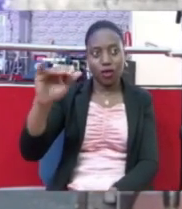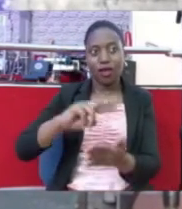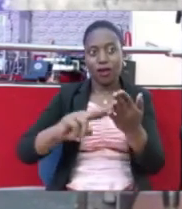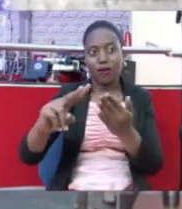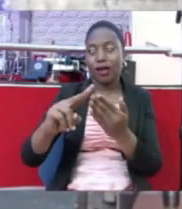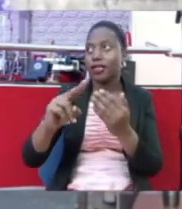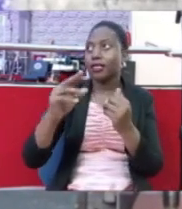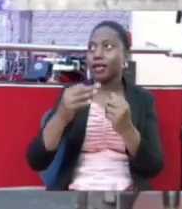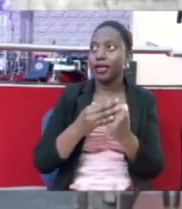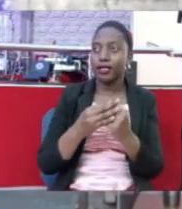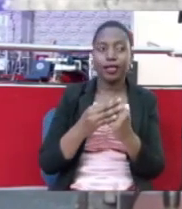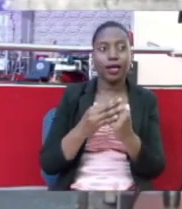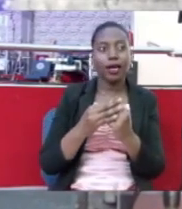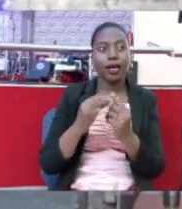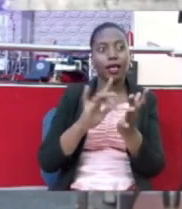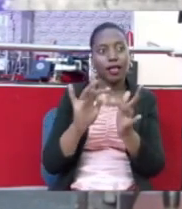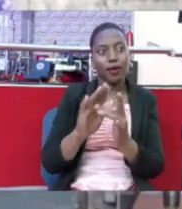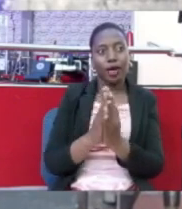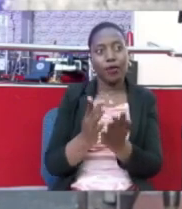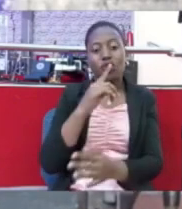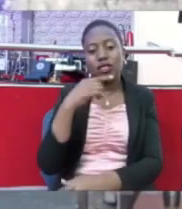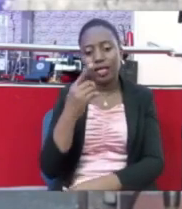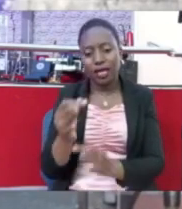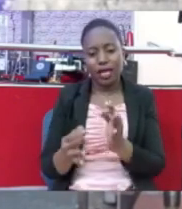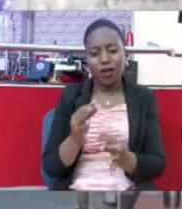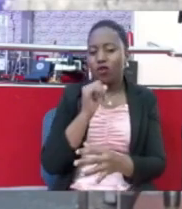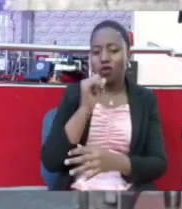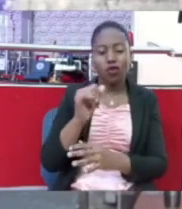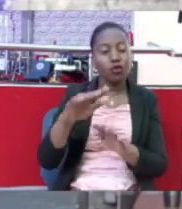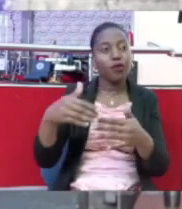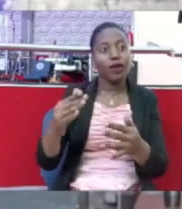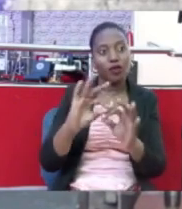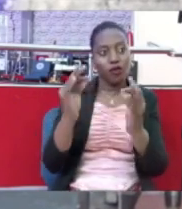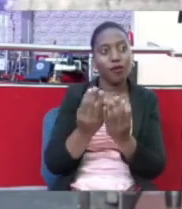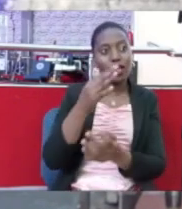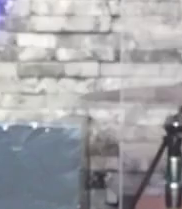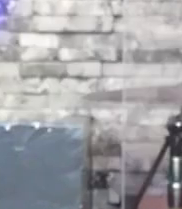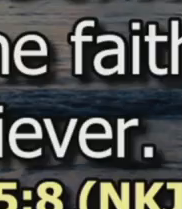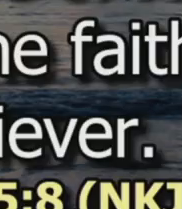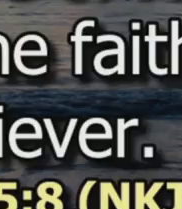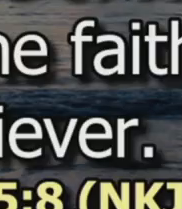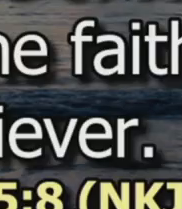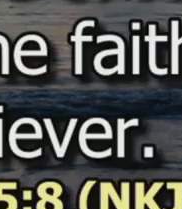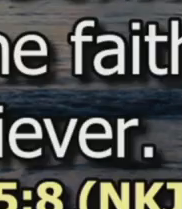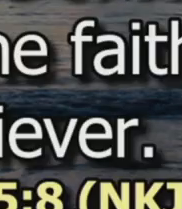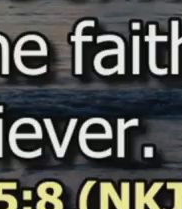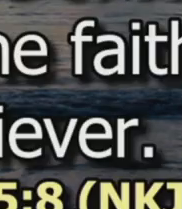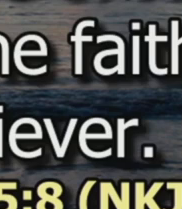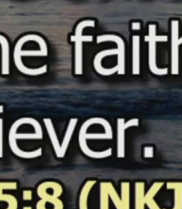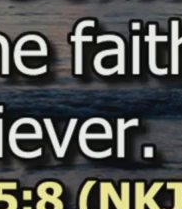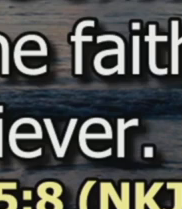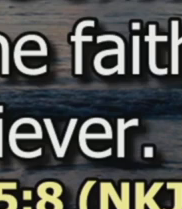if you do not provide for your family, Biblia inasema kwamba usipo wapatia jamii yako, you have denied the faith. Basi